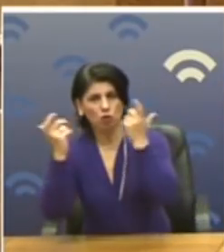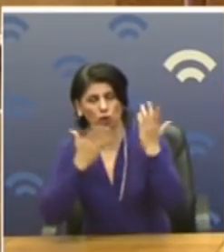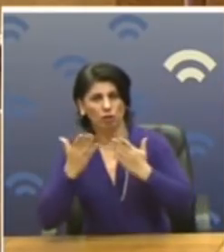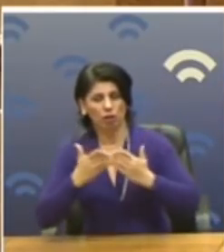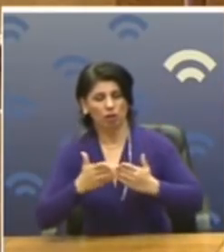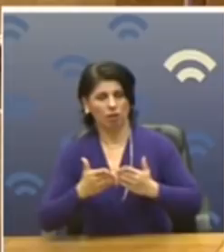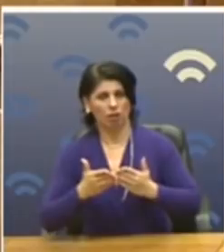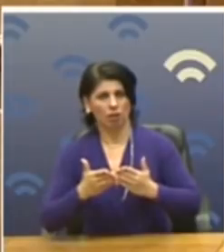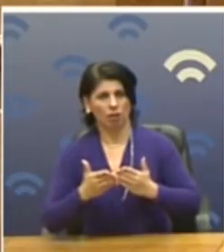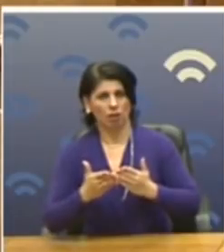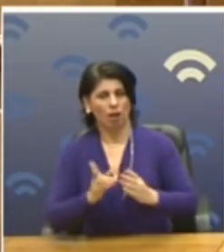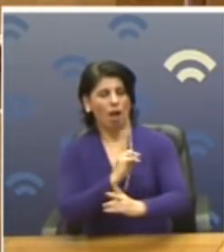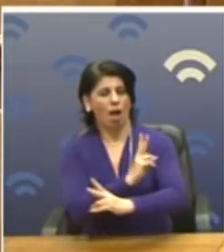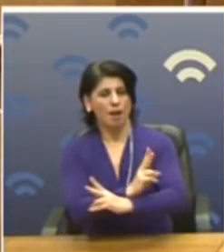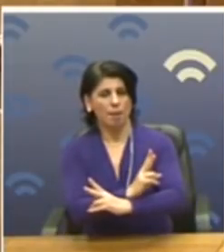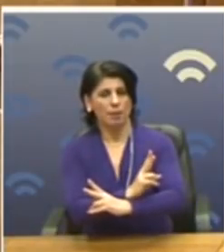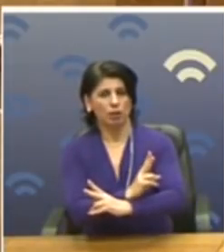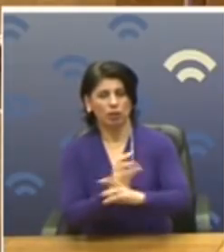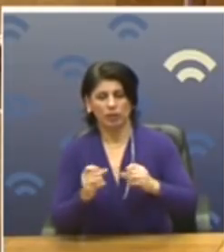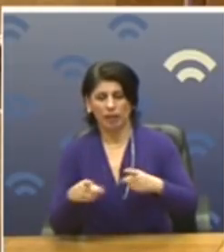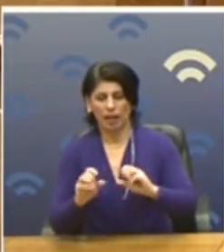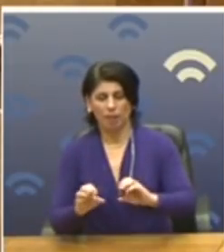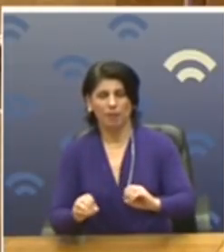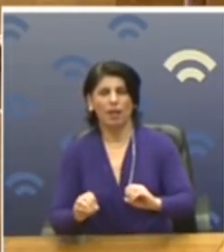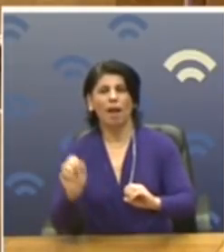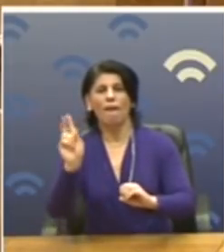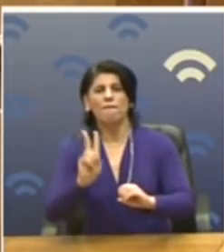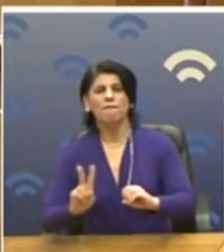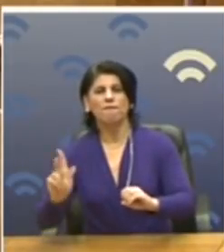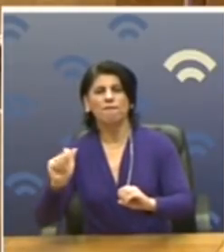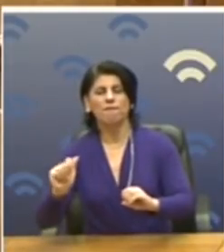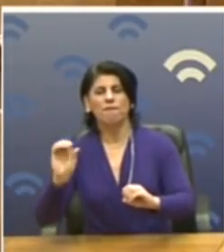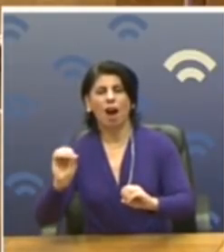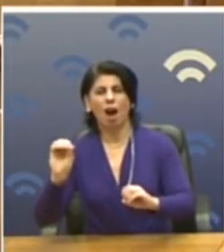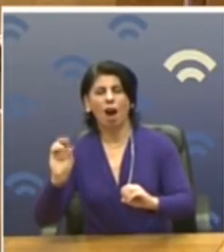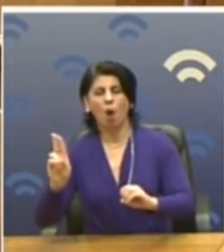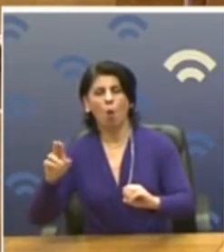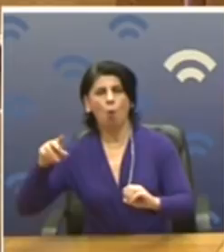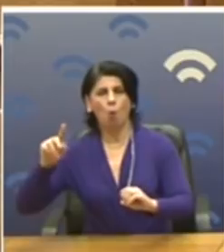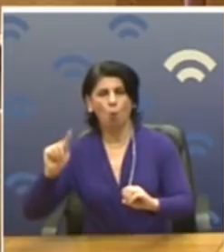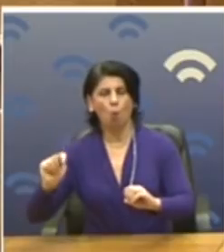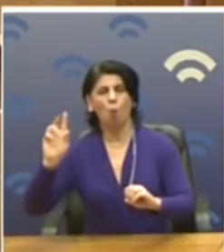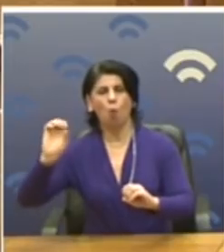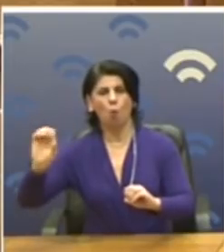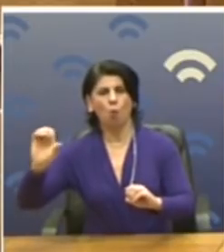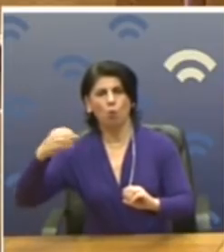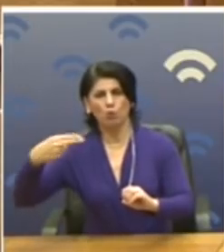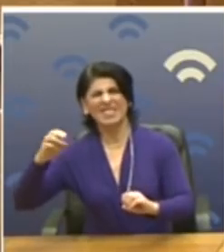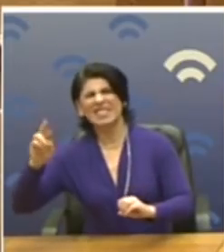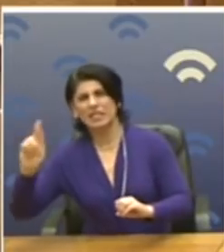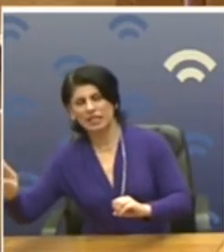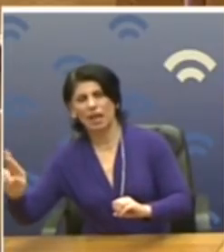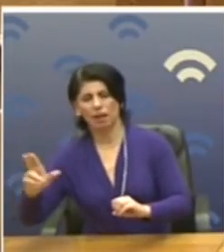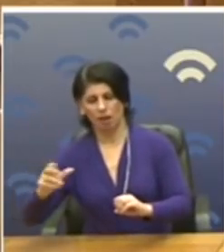στρατιές των αναπληρωτών εκπαιδευτικών, τα βάουτσερ μέσω των ιδιωτικών δομών κατάρτισης. Επιλογή